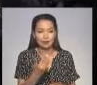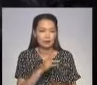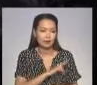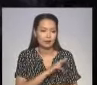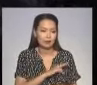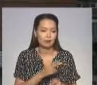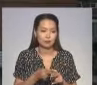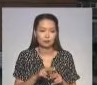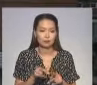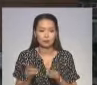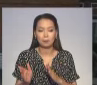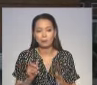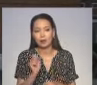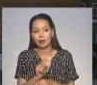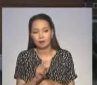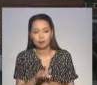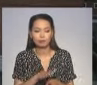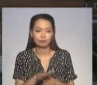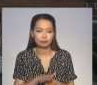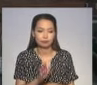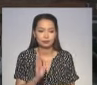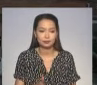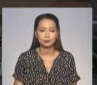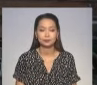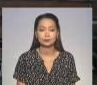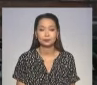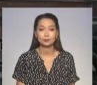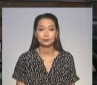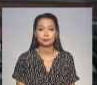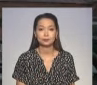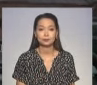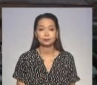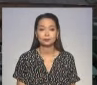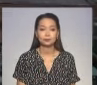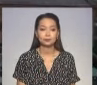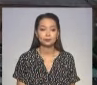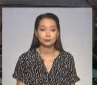каждого подрядчика. Ирина Якунина, Ринат Джумагулов, Астана Таймс, Восточный Казахстан.